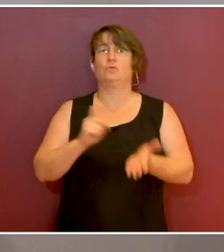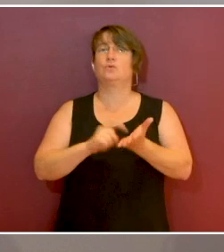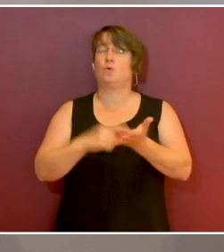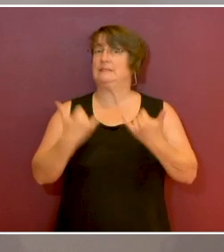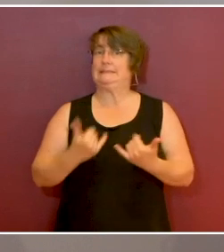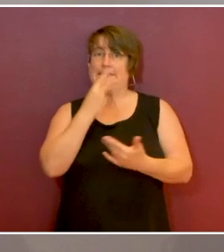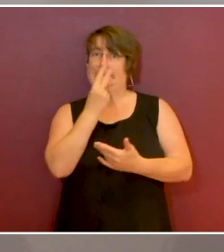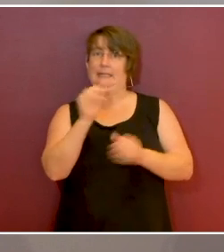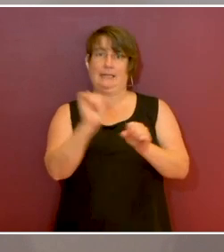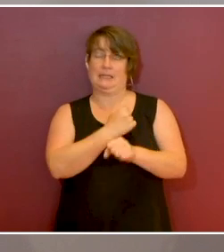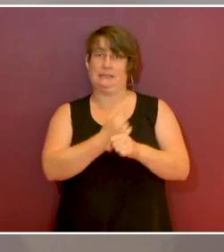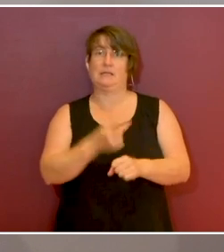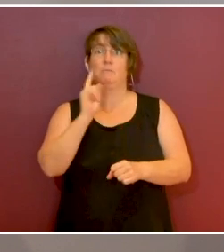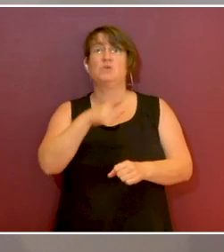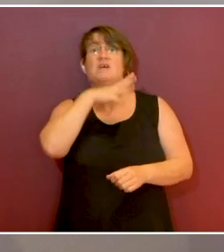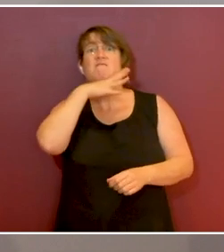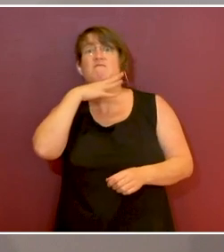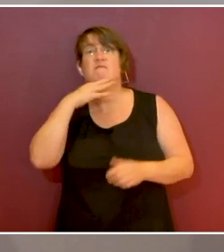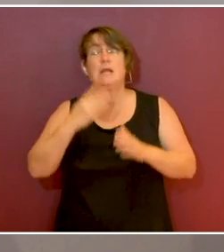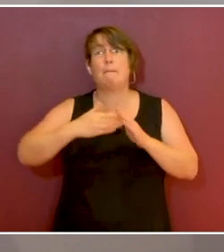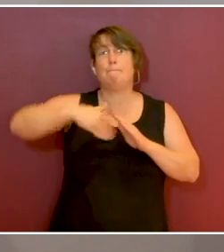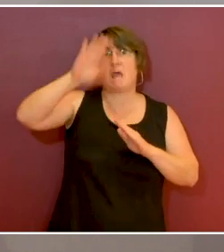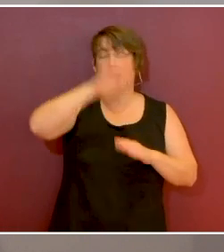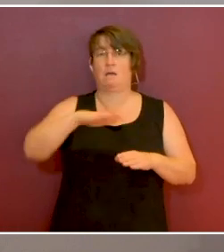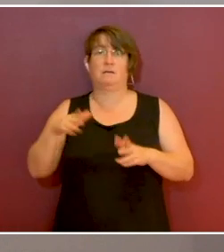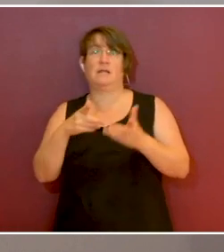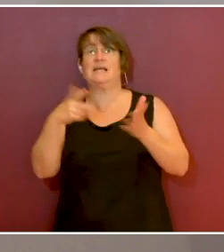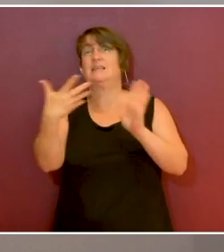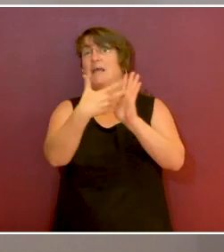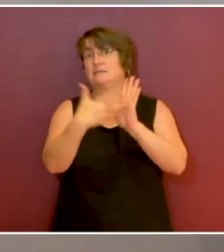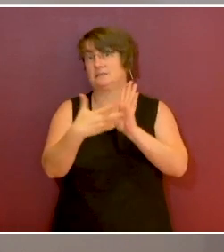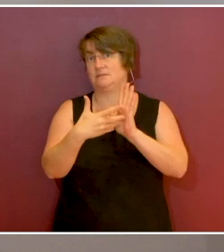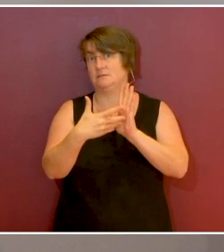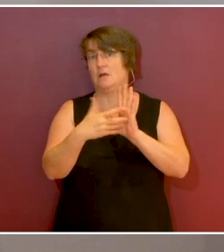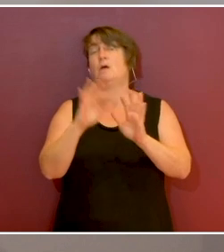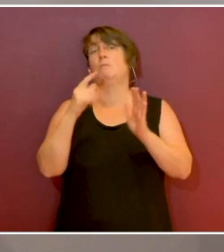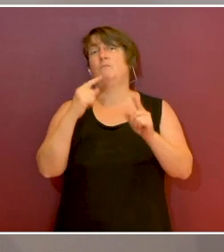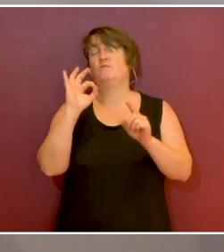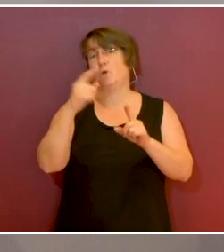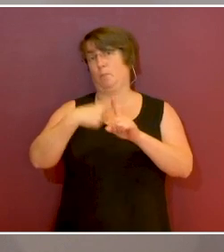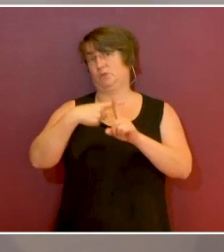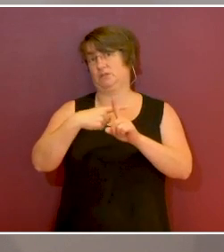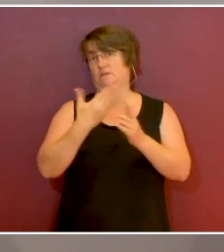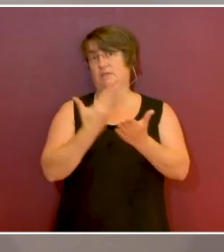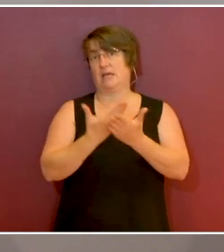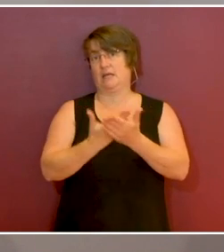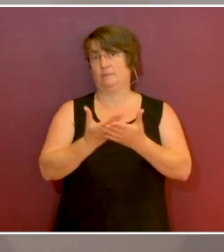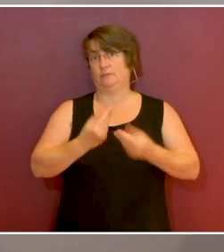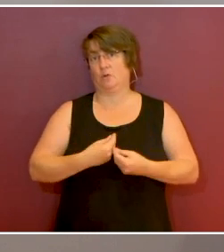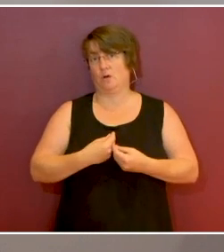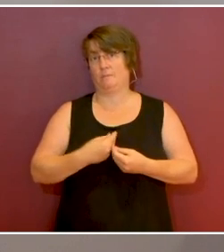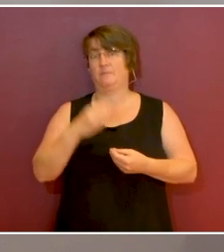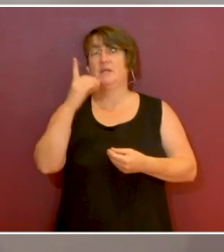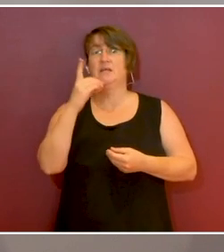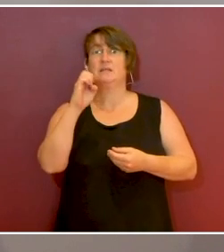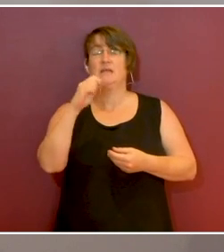mehr testen, um überhaupt einen positiven zu erwarten, ne? Und Delta verbreitet sich ja auch in Clustern und ist jetzt